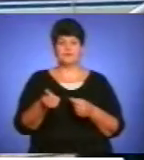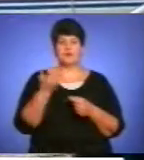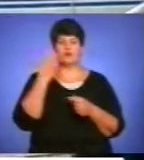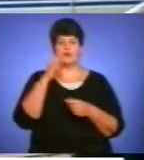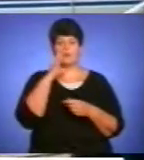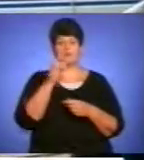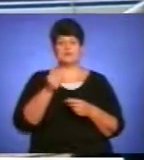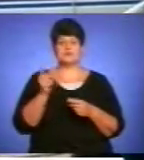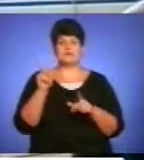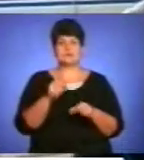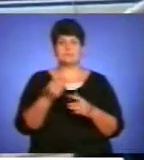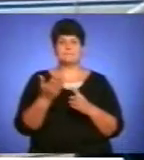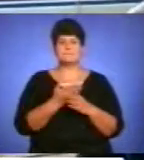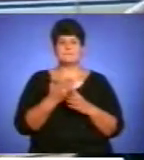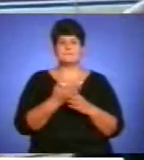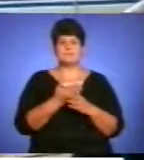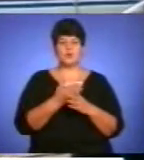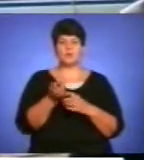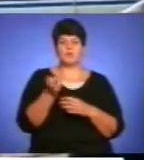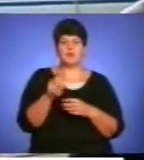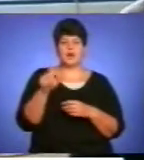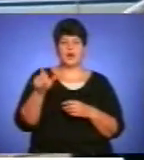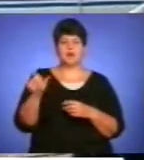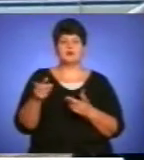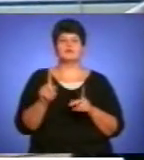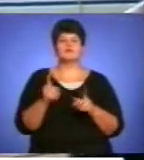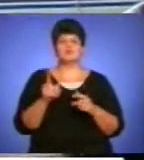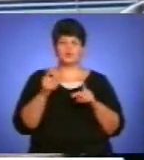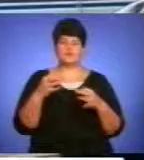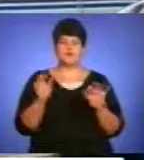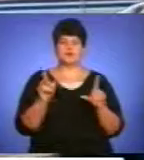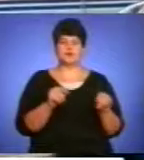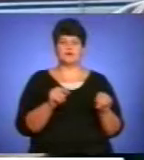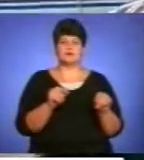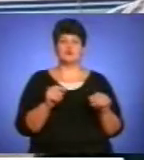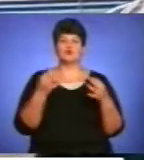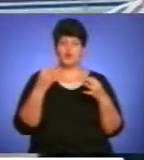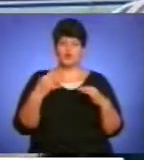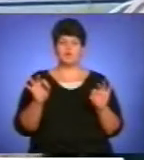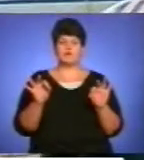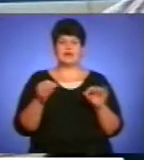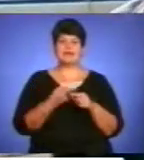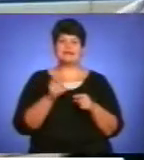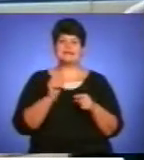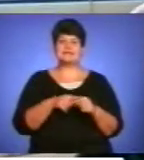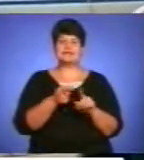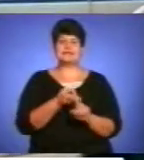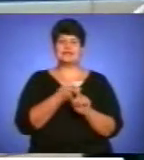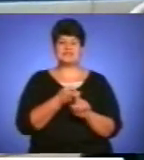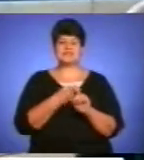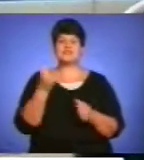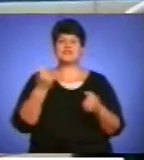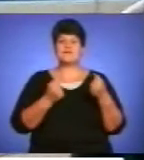пірговики заходять, як водії до них ставляться? Чи дозволяють їхати по пільмах? Дозволяють. Це залежить від водія.